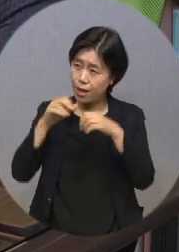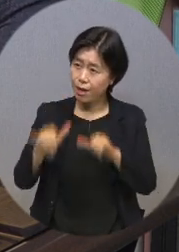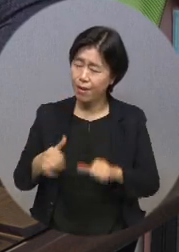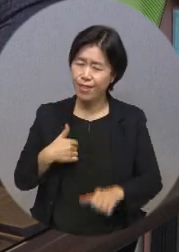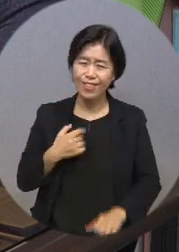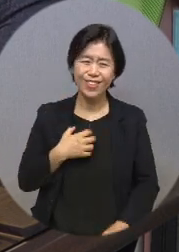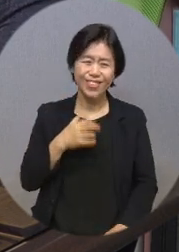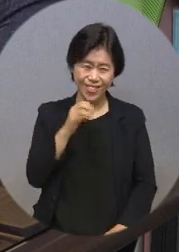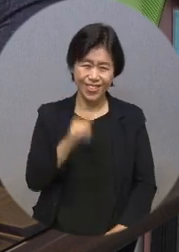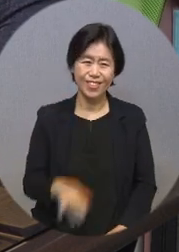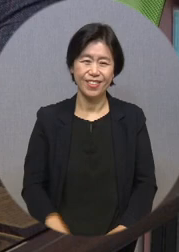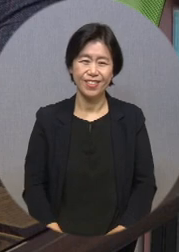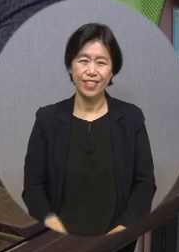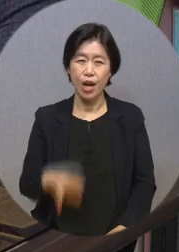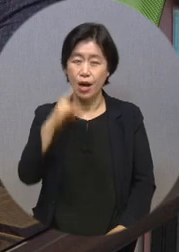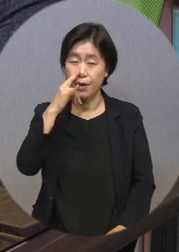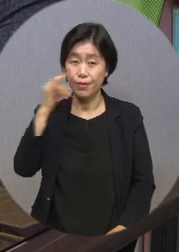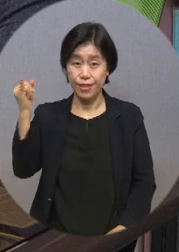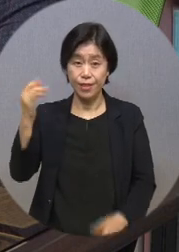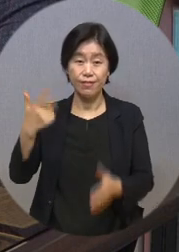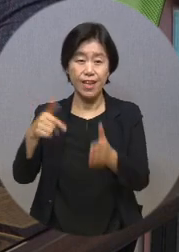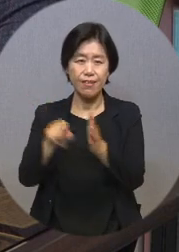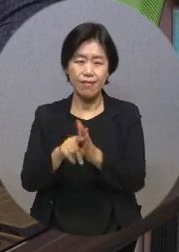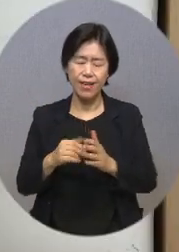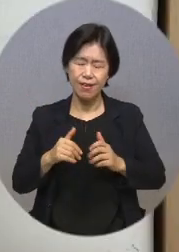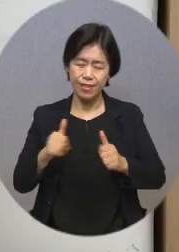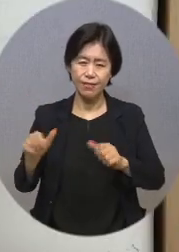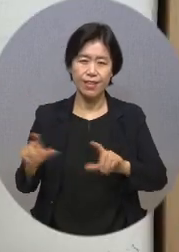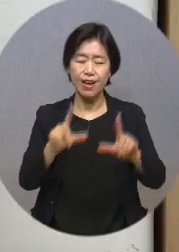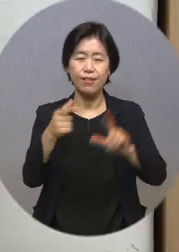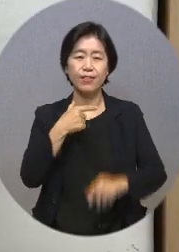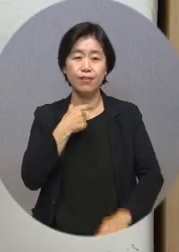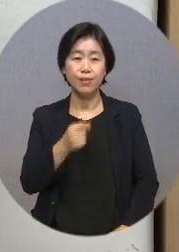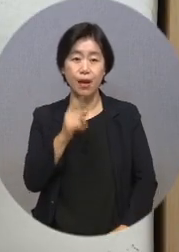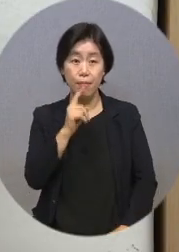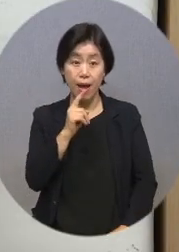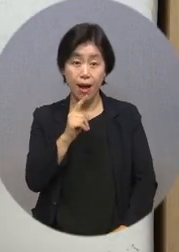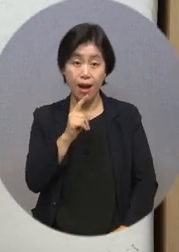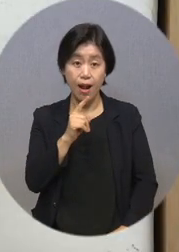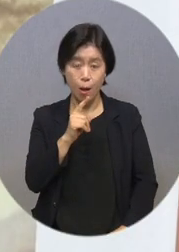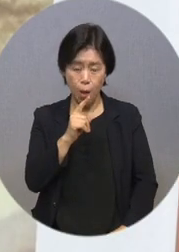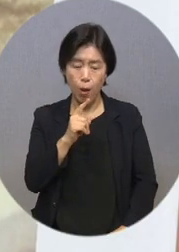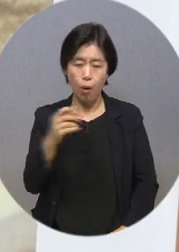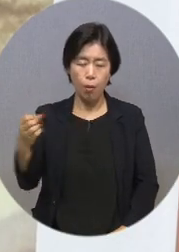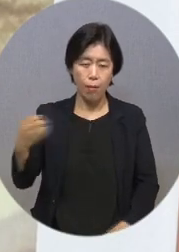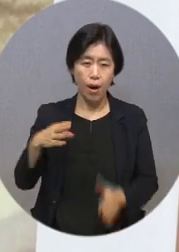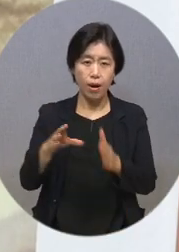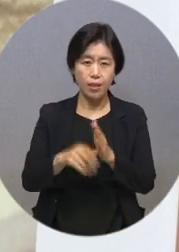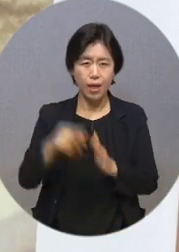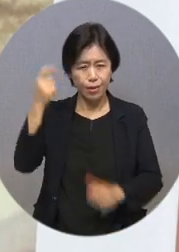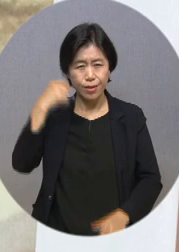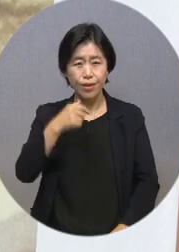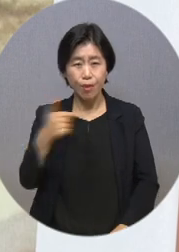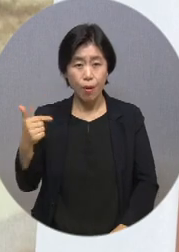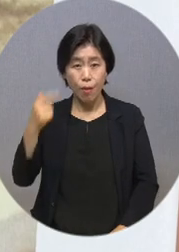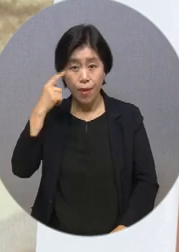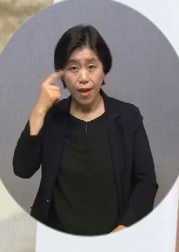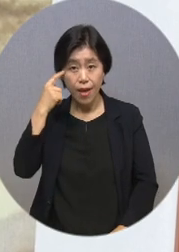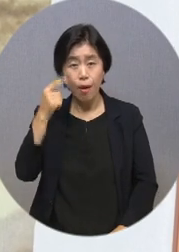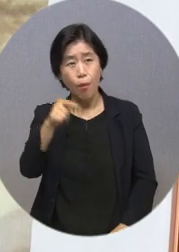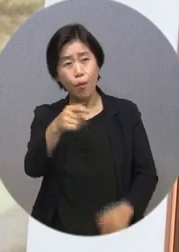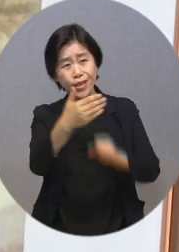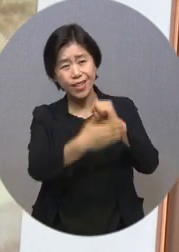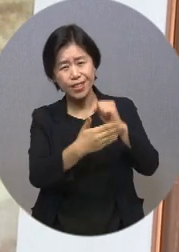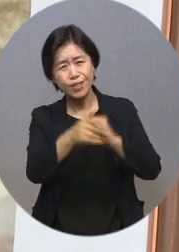열심히 살겠습니다는 다짐을 저는 이 사무실 들어오면서 알았어요. 어머니와 교복 입고 찍은 사진을 걸어두셨어요. 네. 그만큼